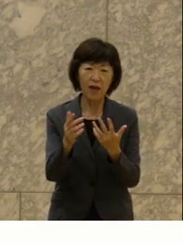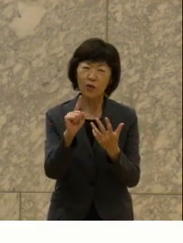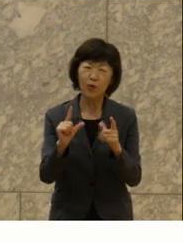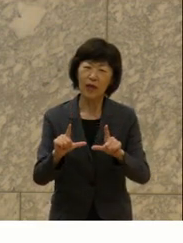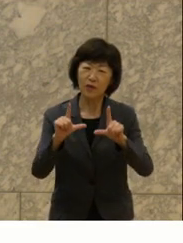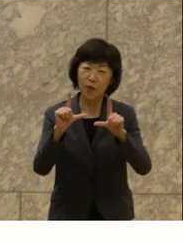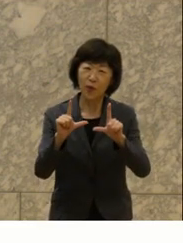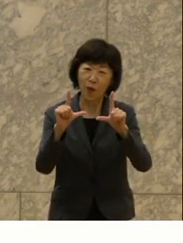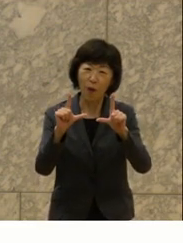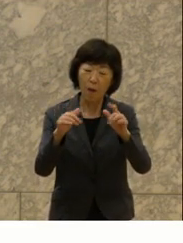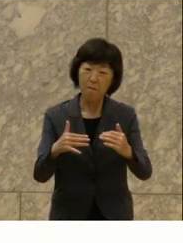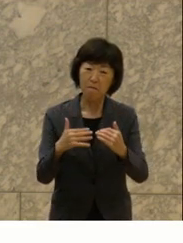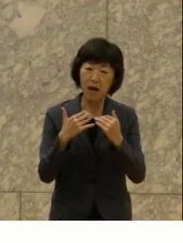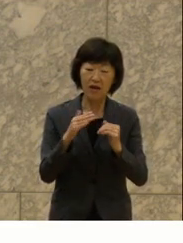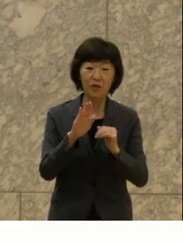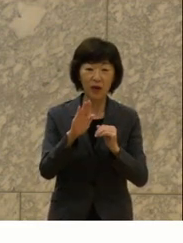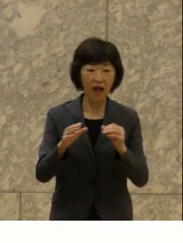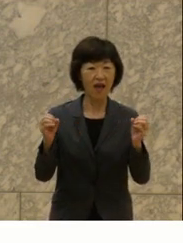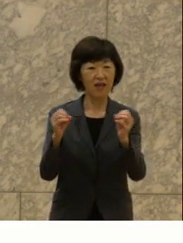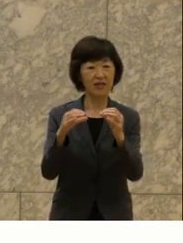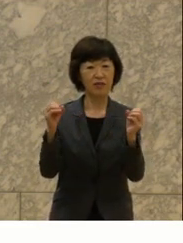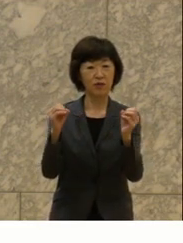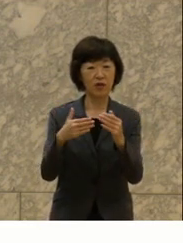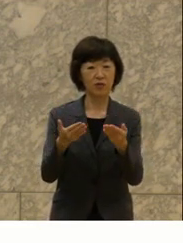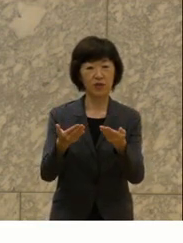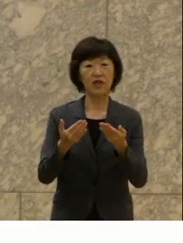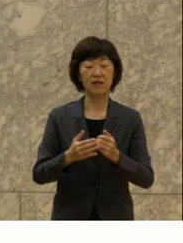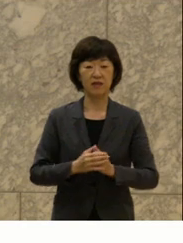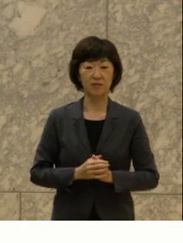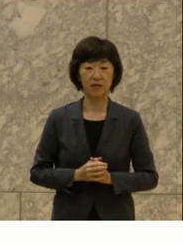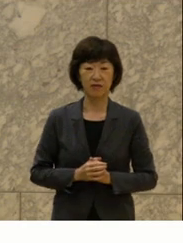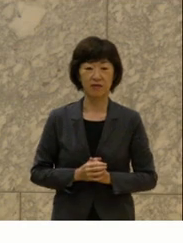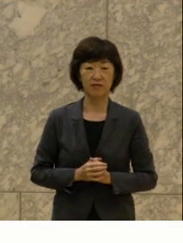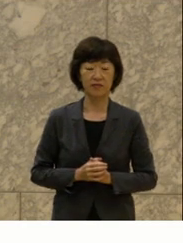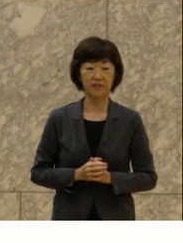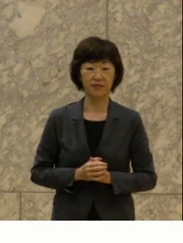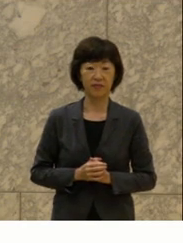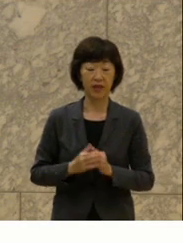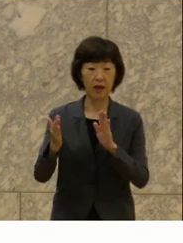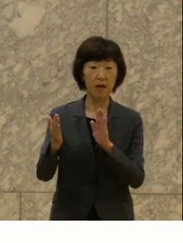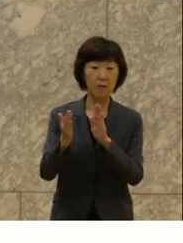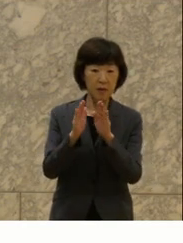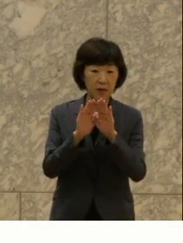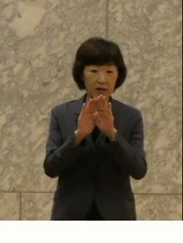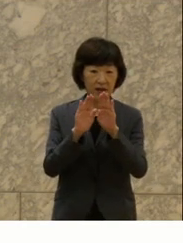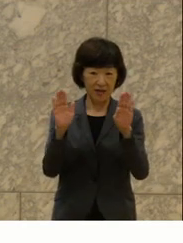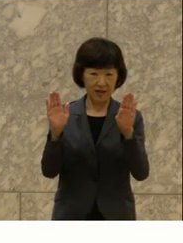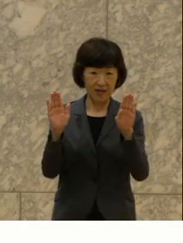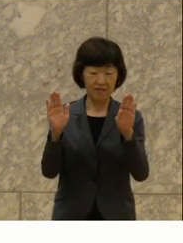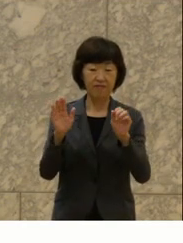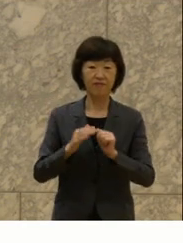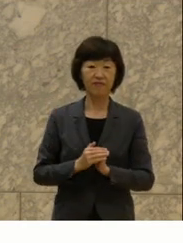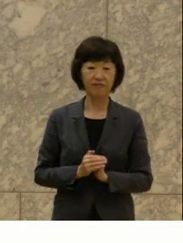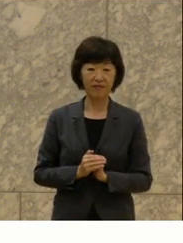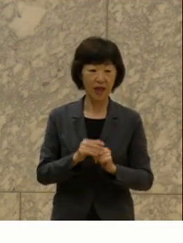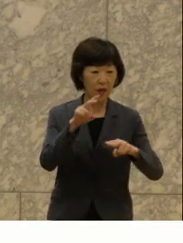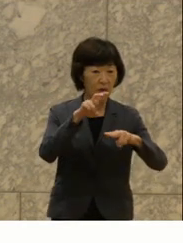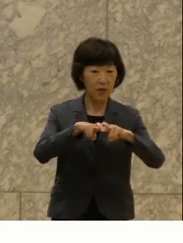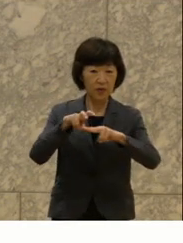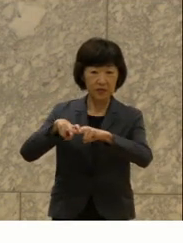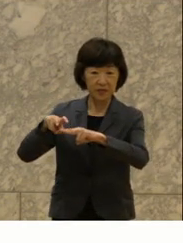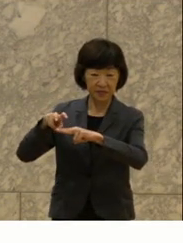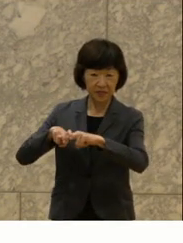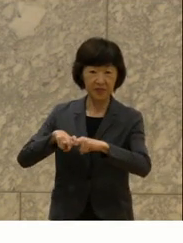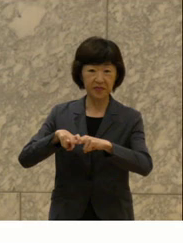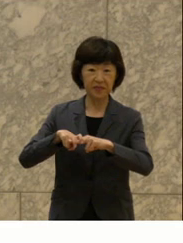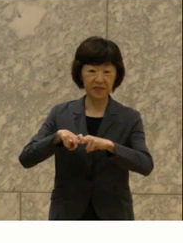くれるのかディスカッションしていただきますまもなく開催となりますのでお席にお着き